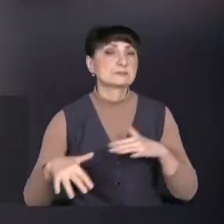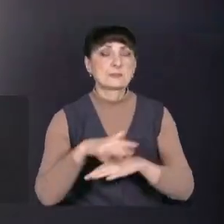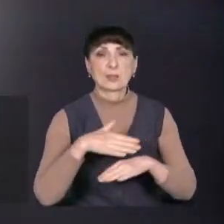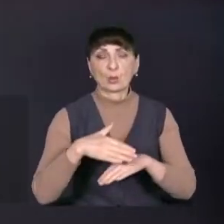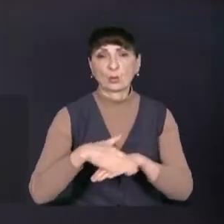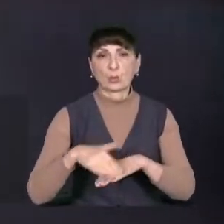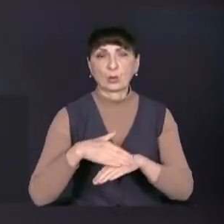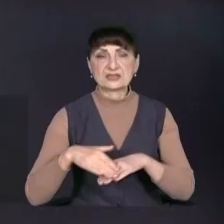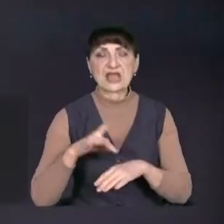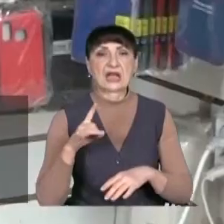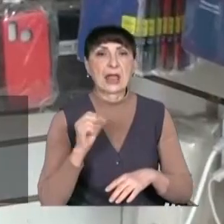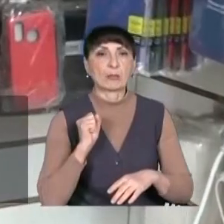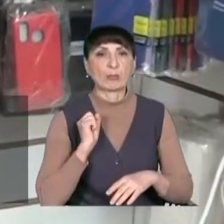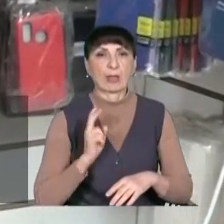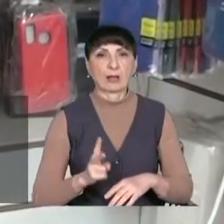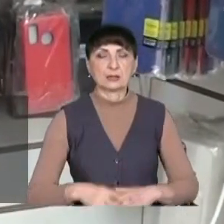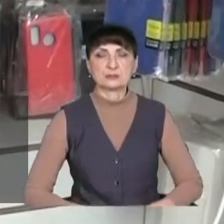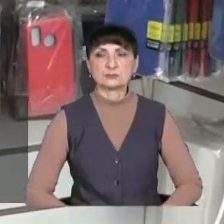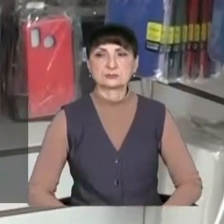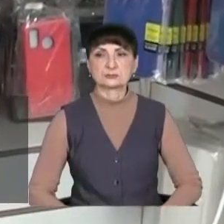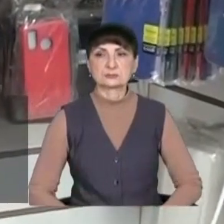участков проспекта Райымбек.